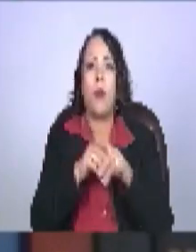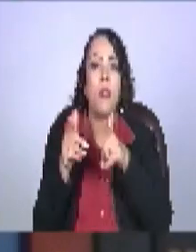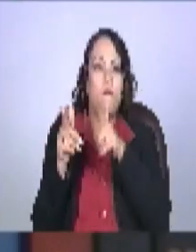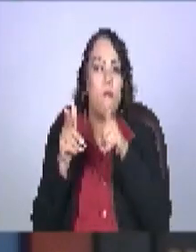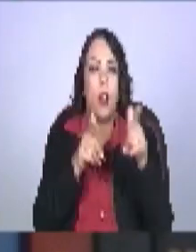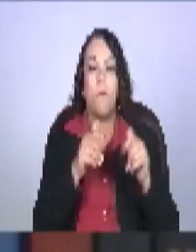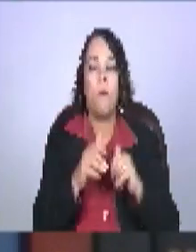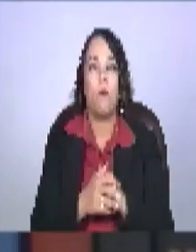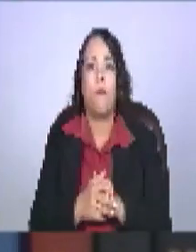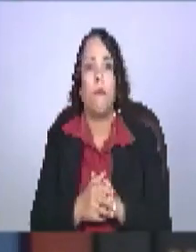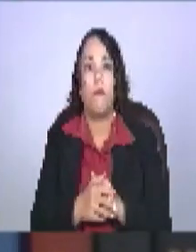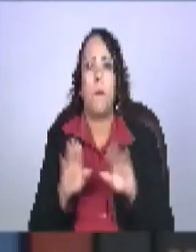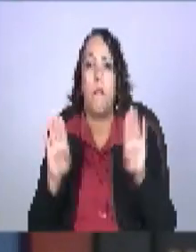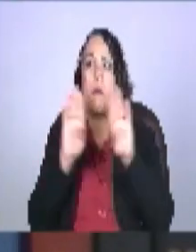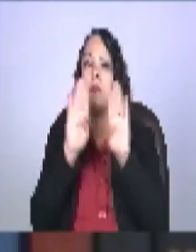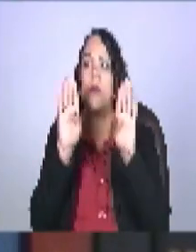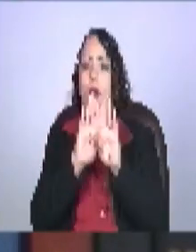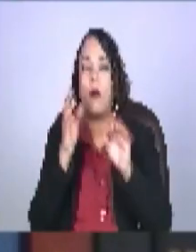فيلم